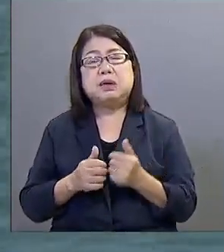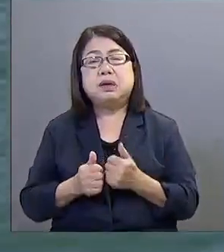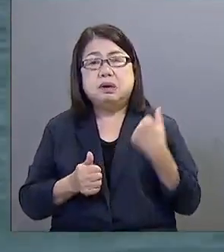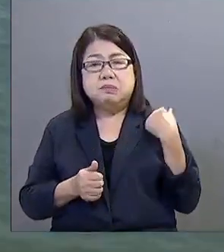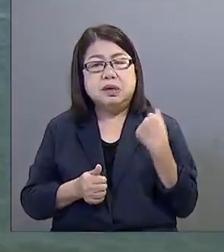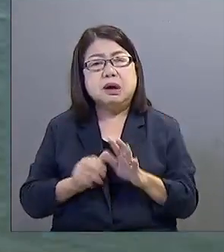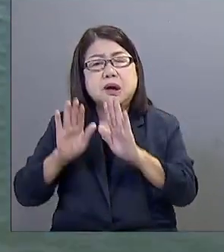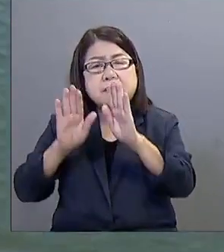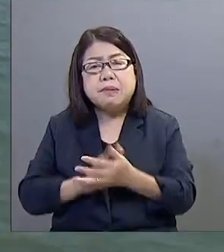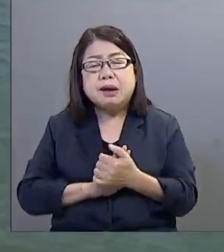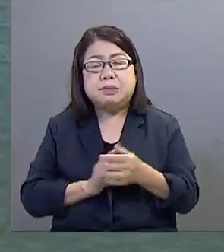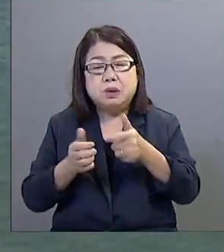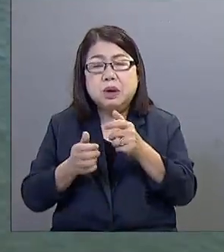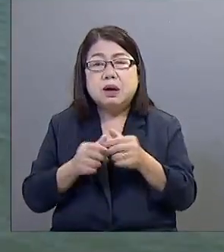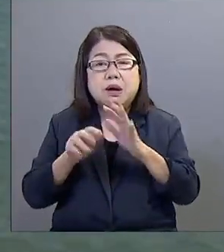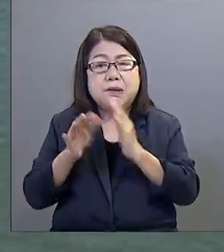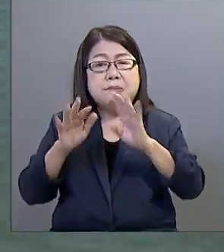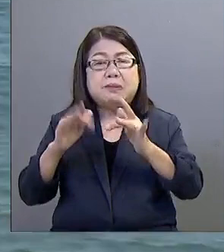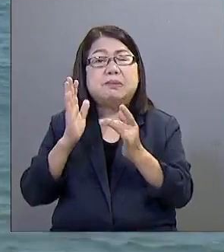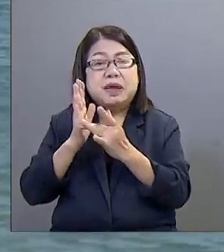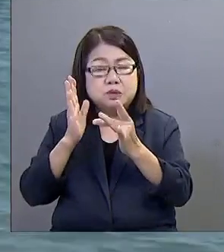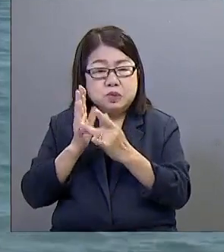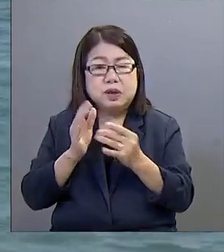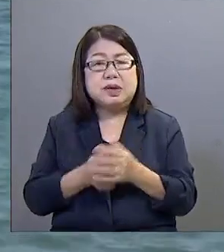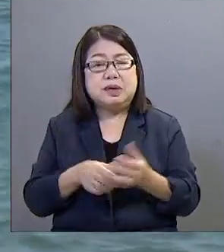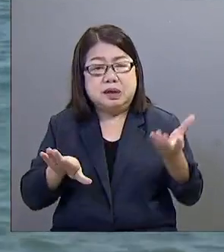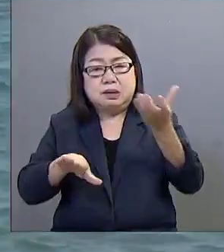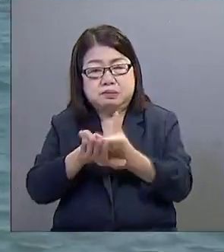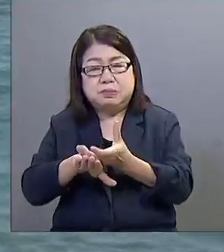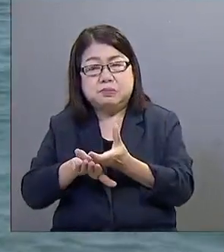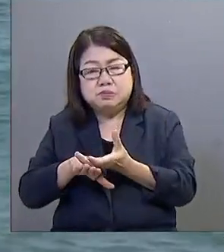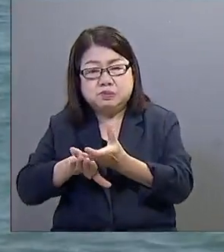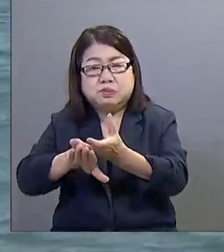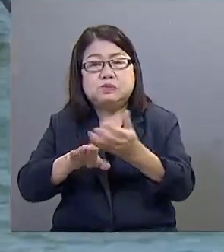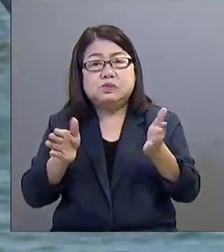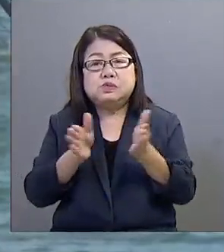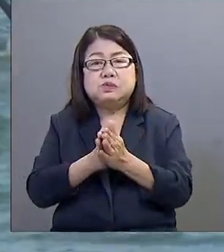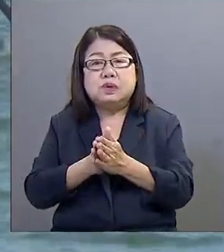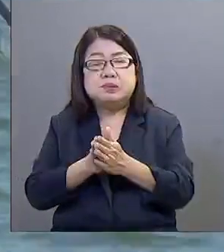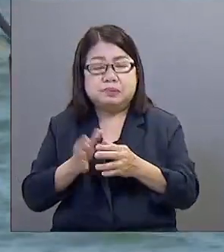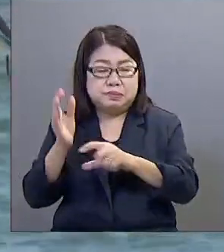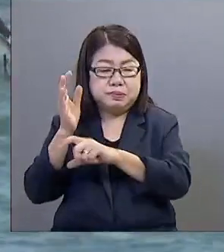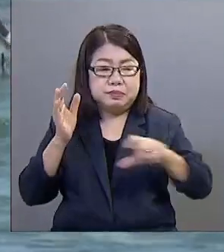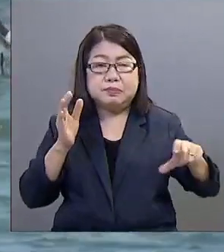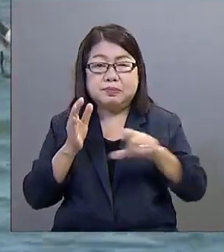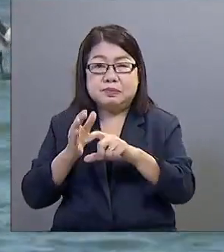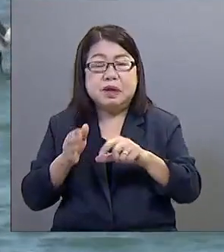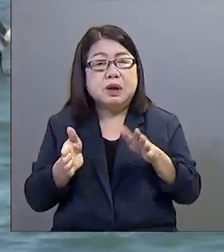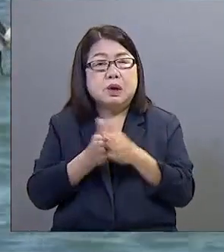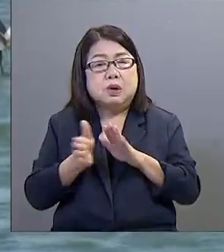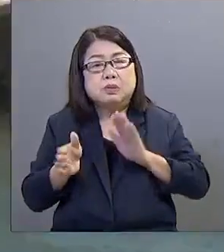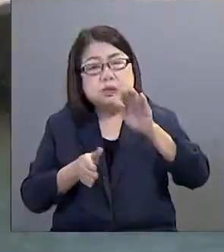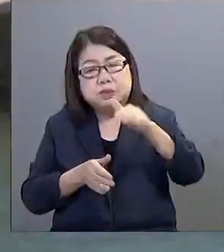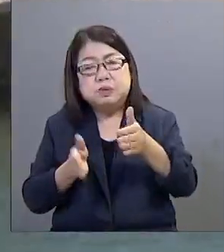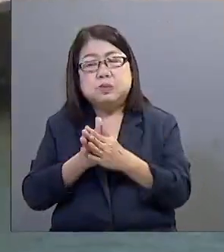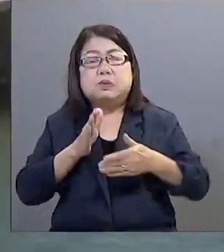อัตโนมัติเพื่อขนส่งตู้สินค้าคอนเทนเนอร์ที่จะเชื่อมต่อร่วมกันระหว่างแนวเส้นทางมอเตอร์เวย์และรถไฟทางคู่